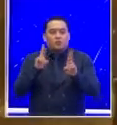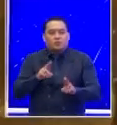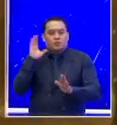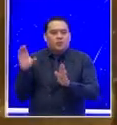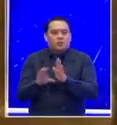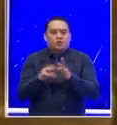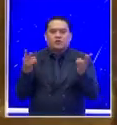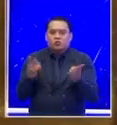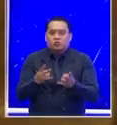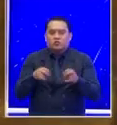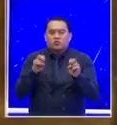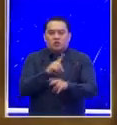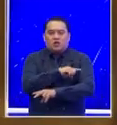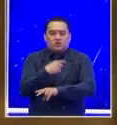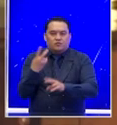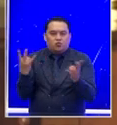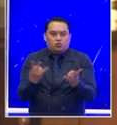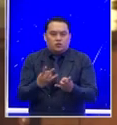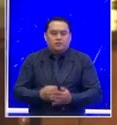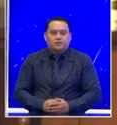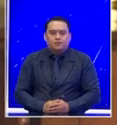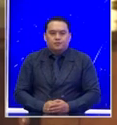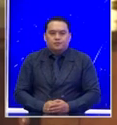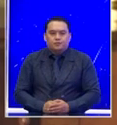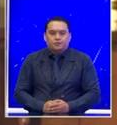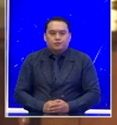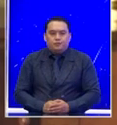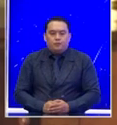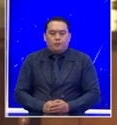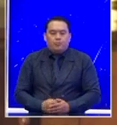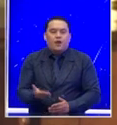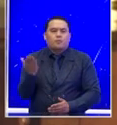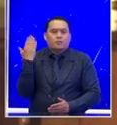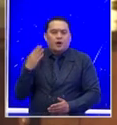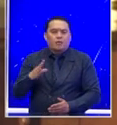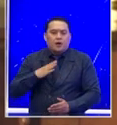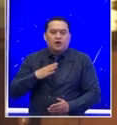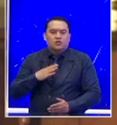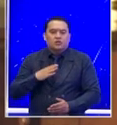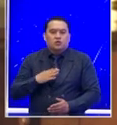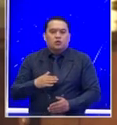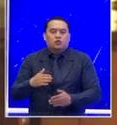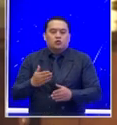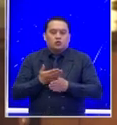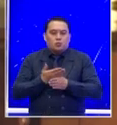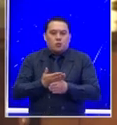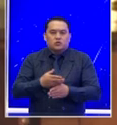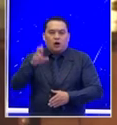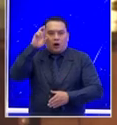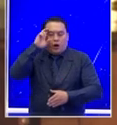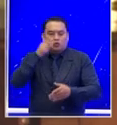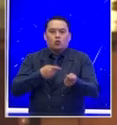предписания медицинских специалистов. Как и в предыдущие годы, благодаря содействию